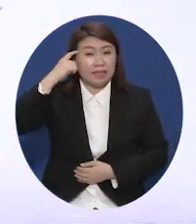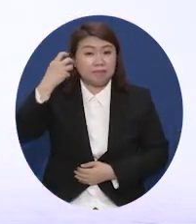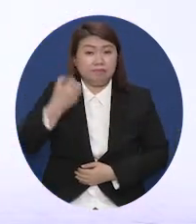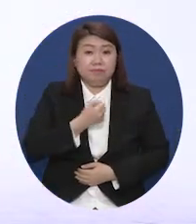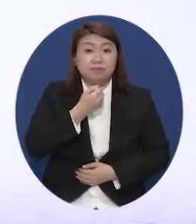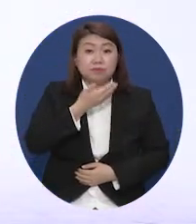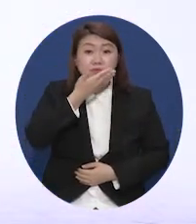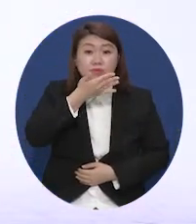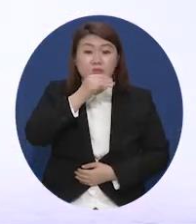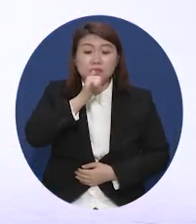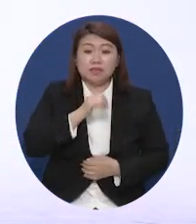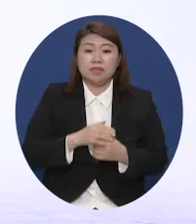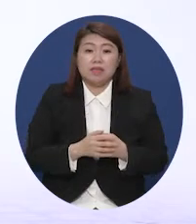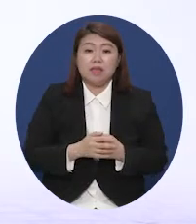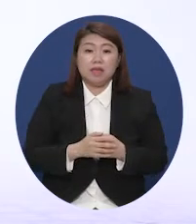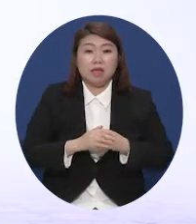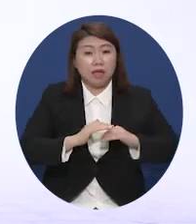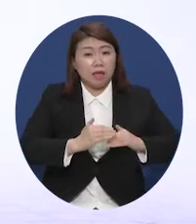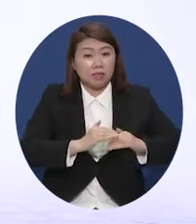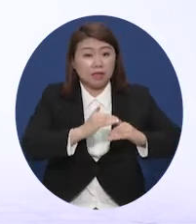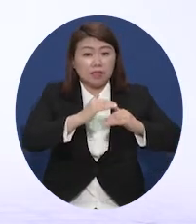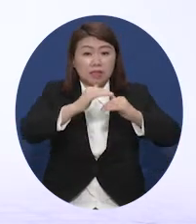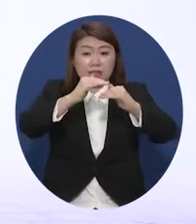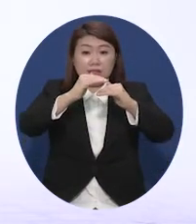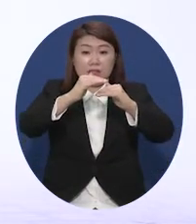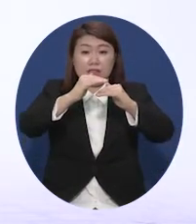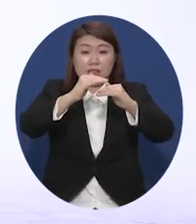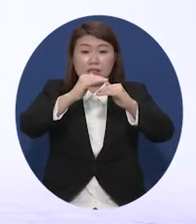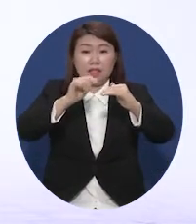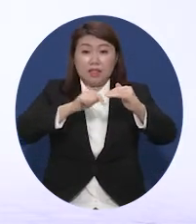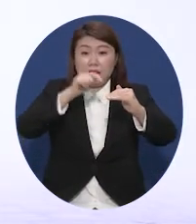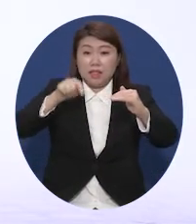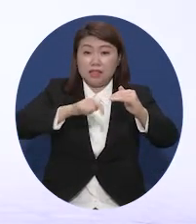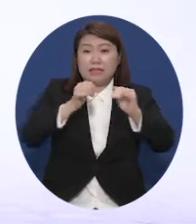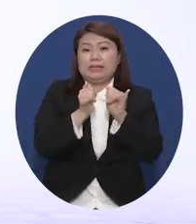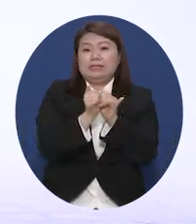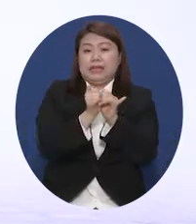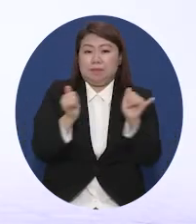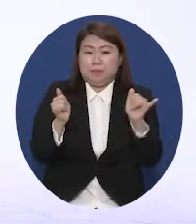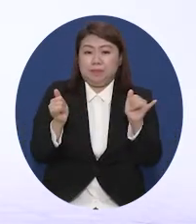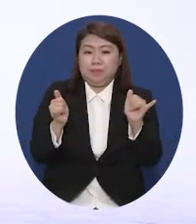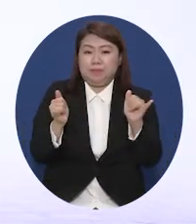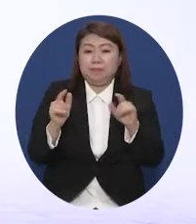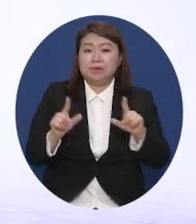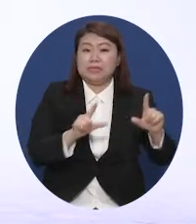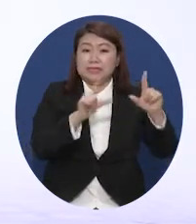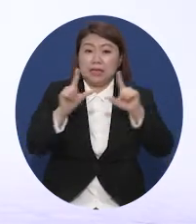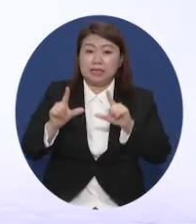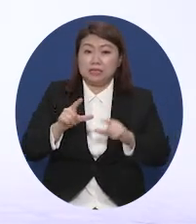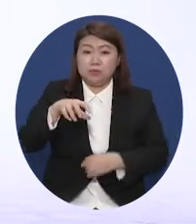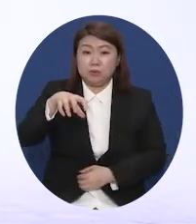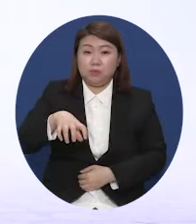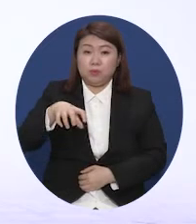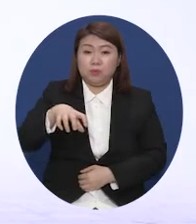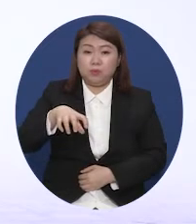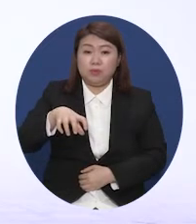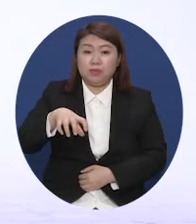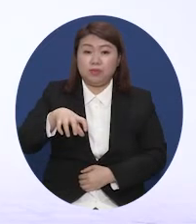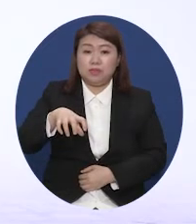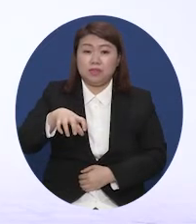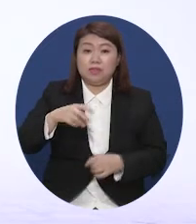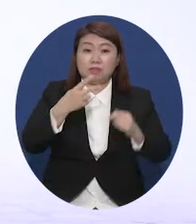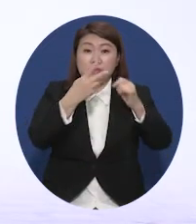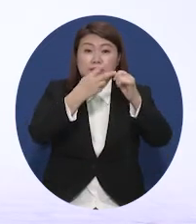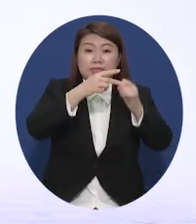있는데요 마야인들은 이 계단, 계단 부분 이 세계를 어떤 인간들의 세계라고 여겼고